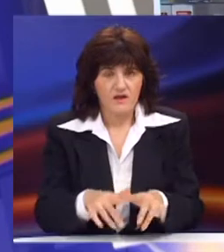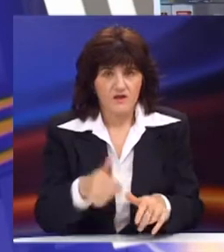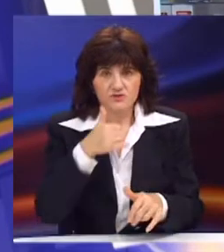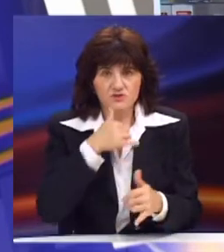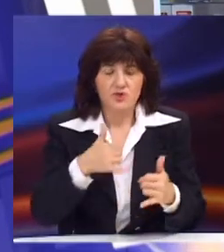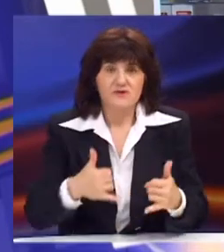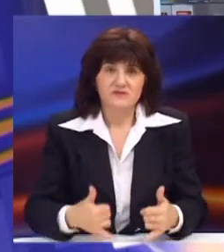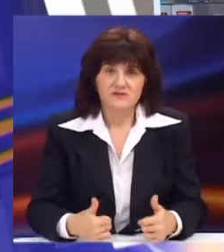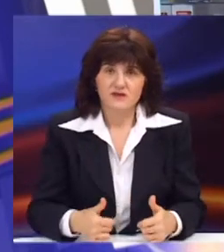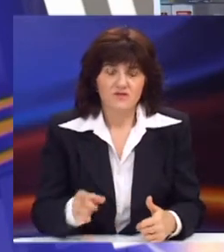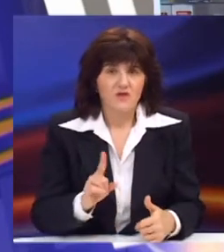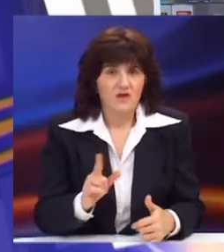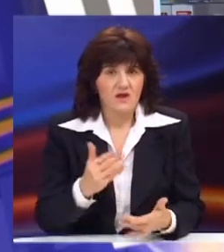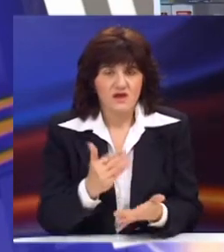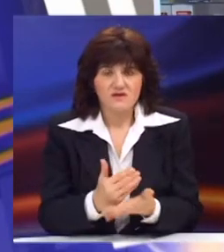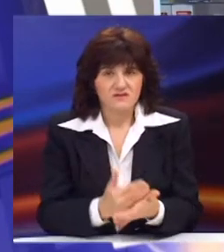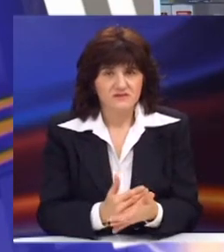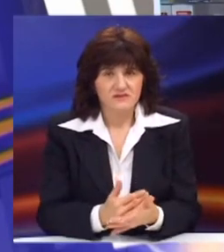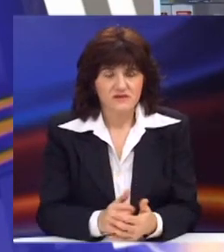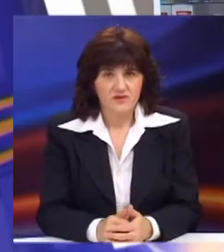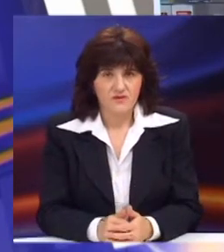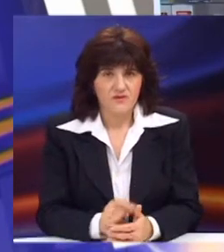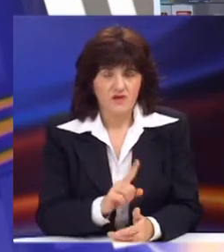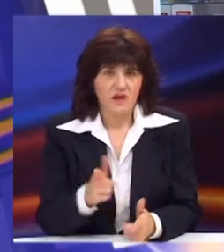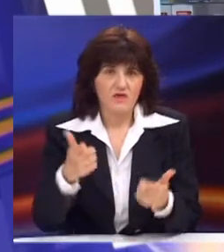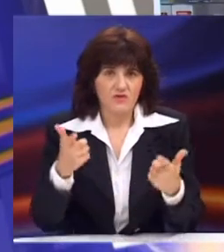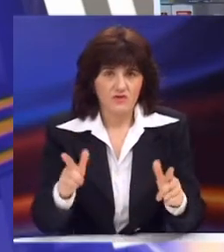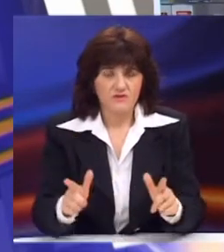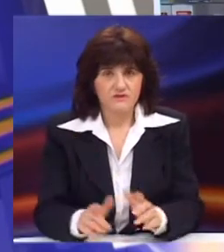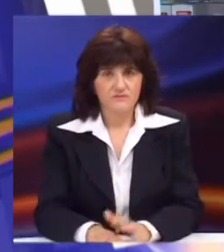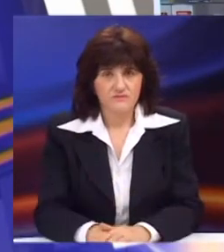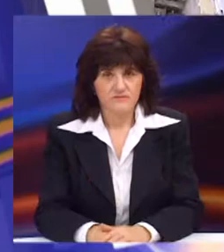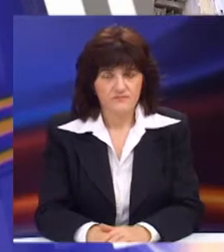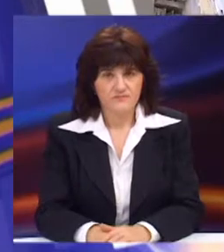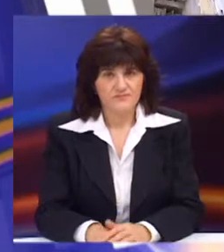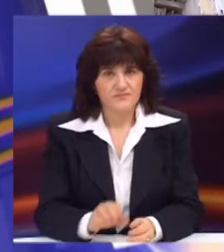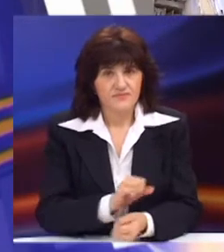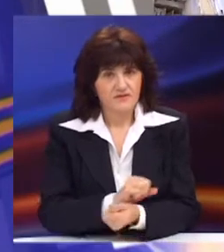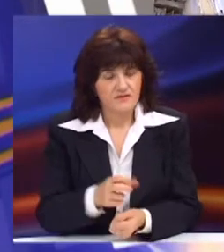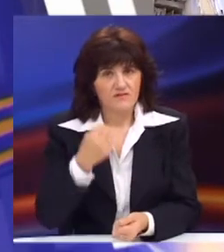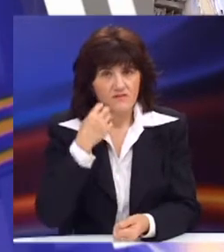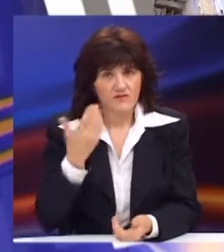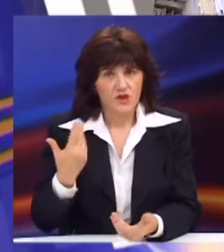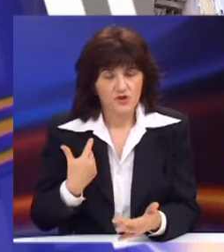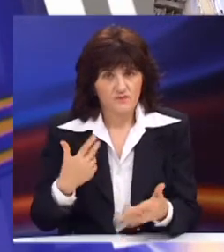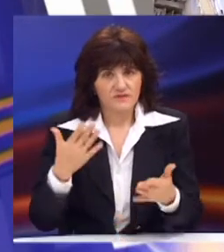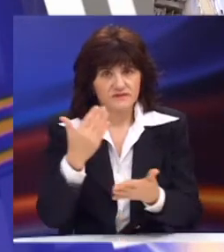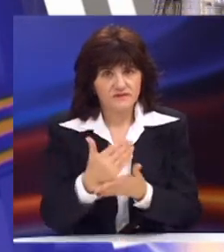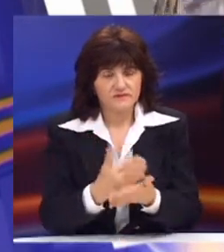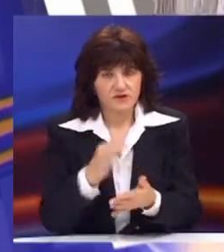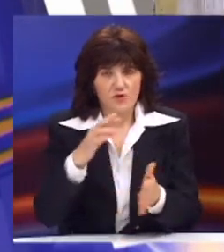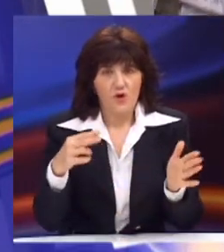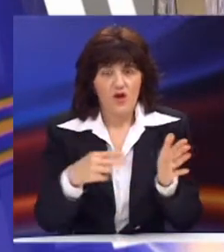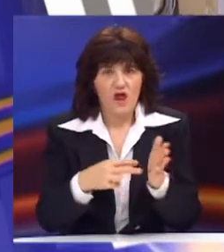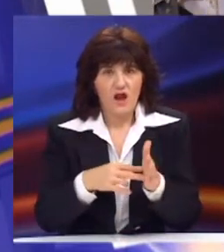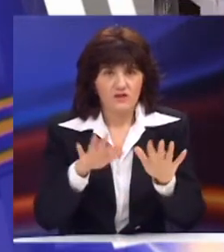elektronsku dokumentaciju, što za sada nije zakonski izvodljivo, odnosno zakon to ne dozvoljava. Sve dok ne bude donet zakon o